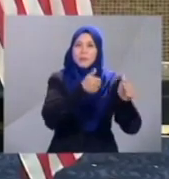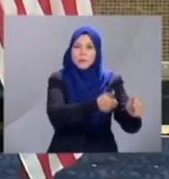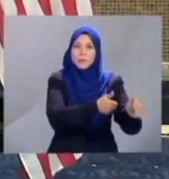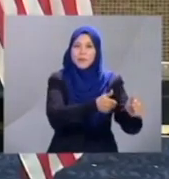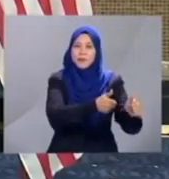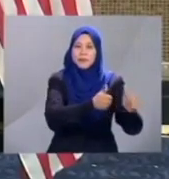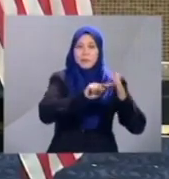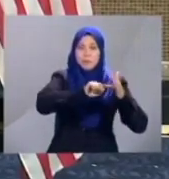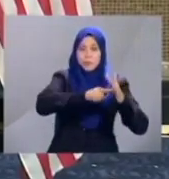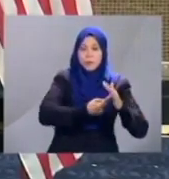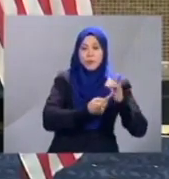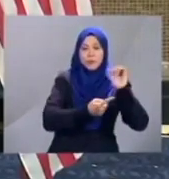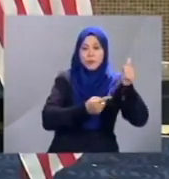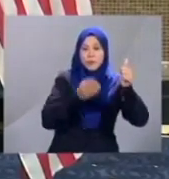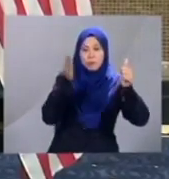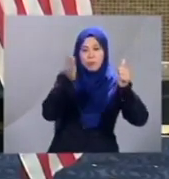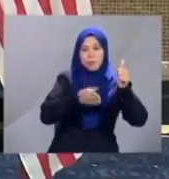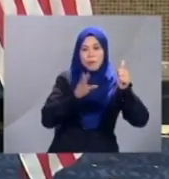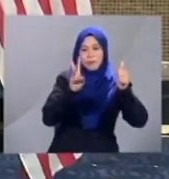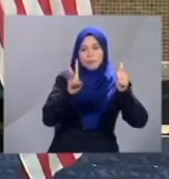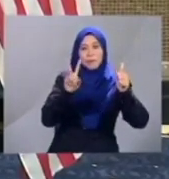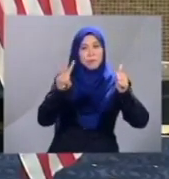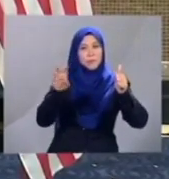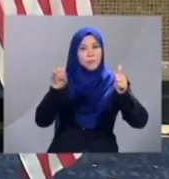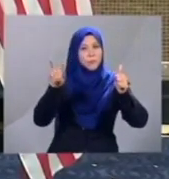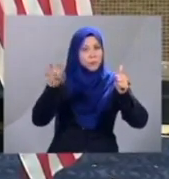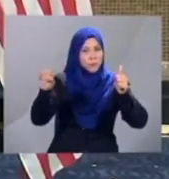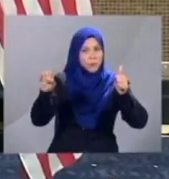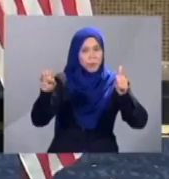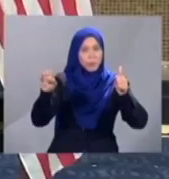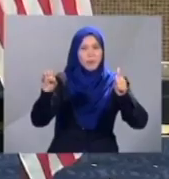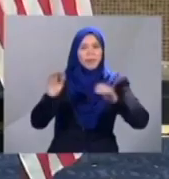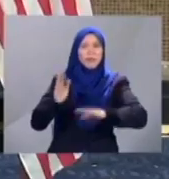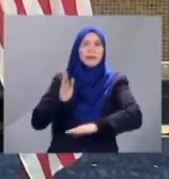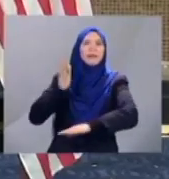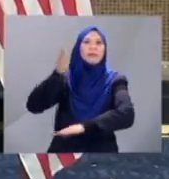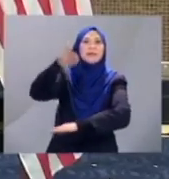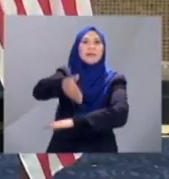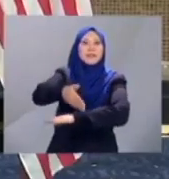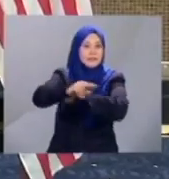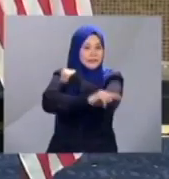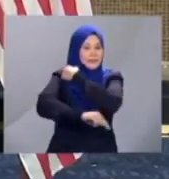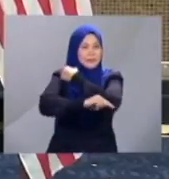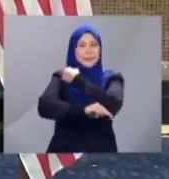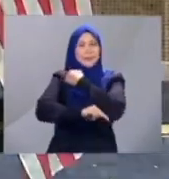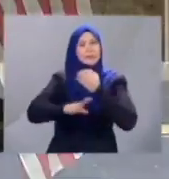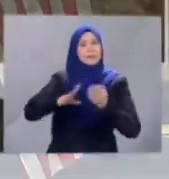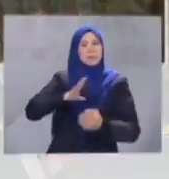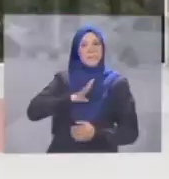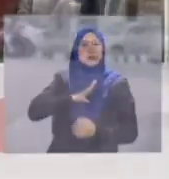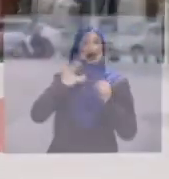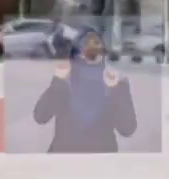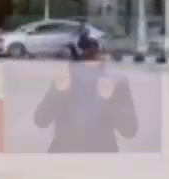mulai 10 Jun 2020, perjalanan rentas negeri akan dibenarkan.